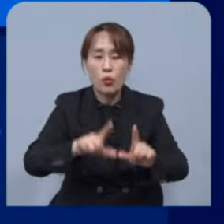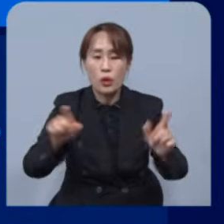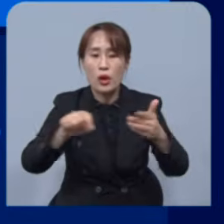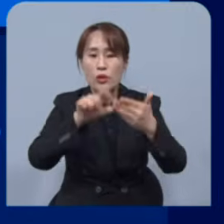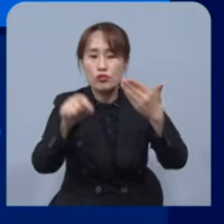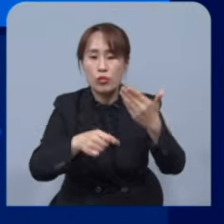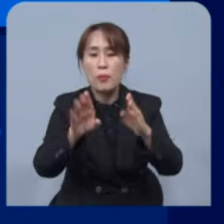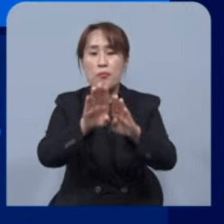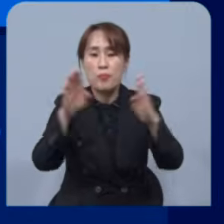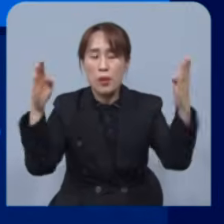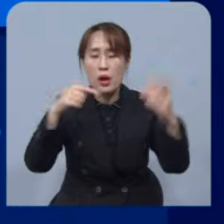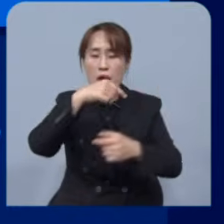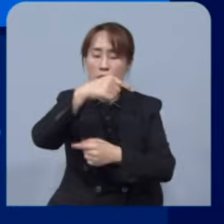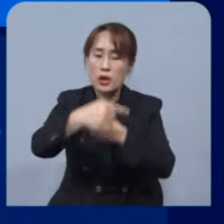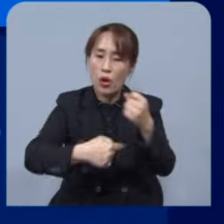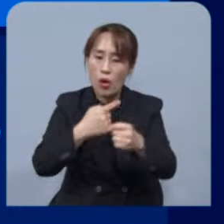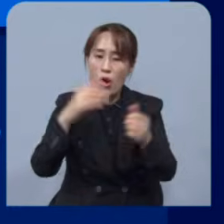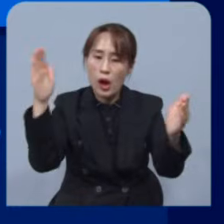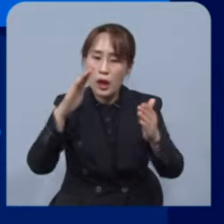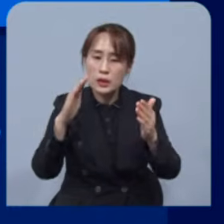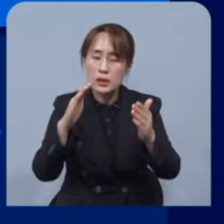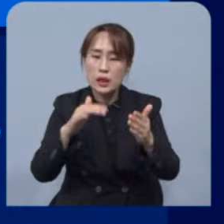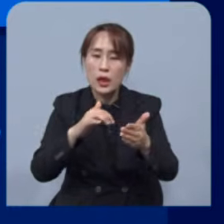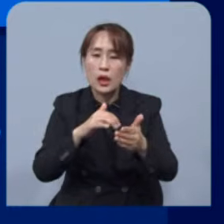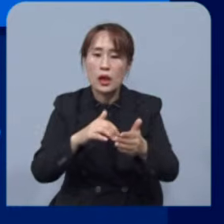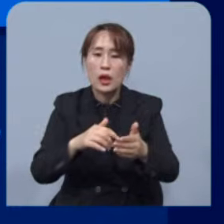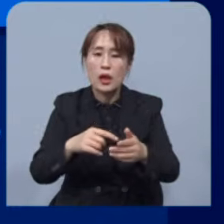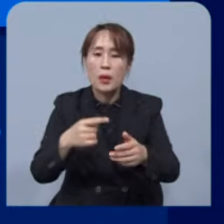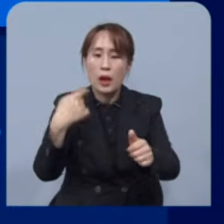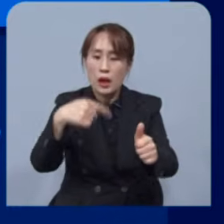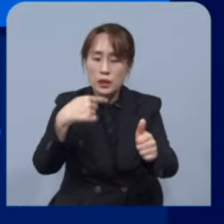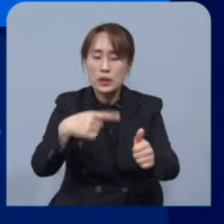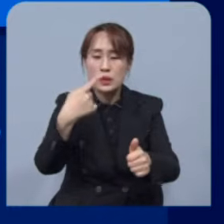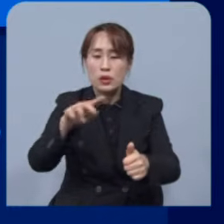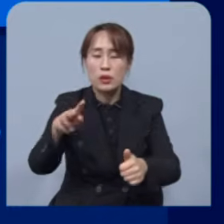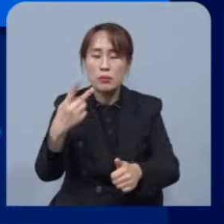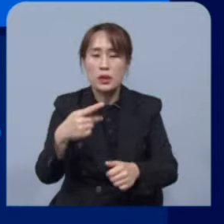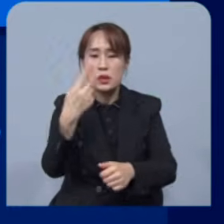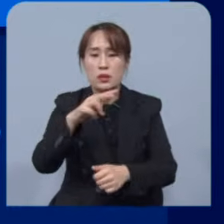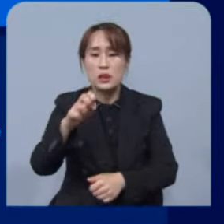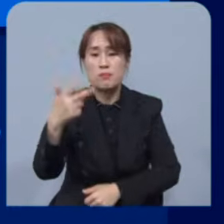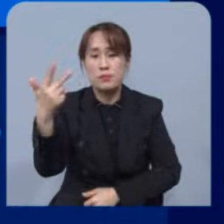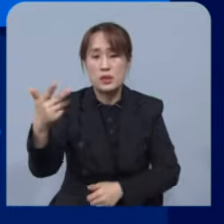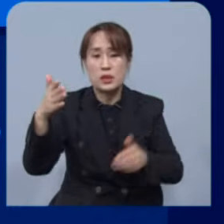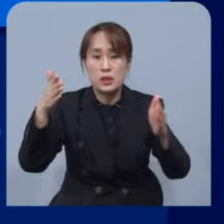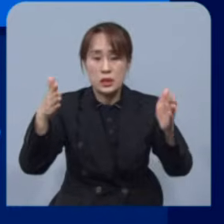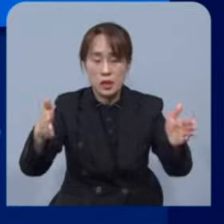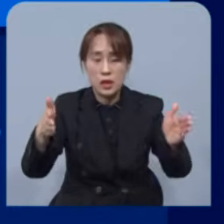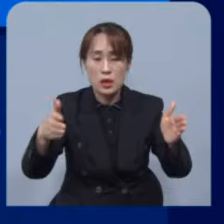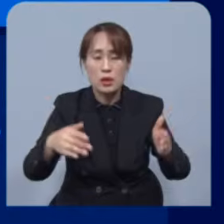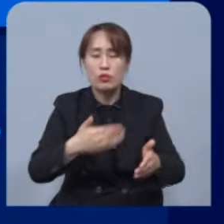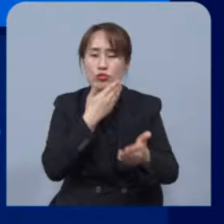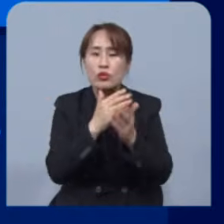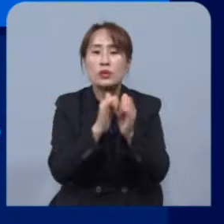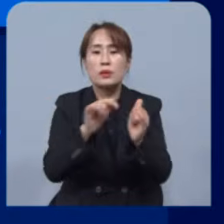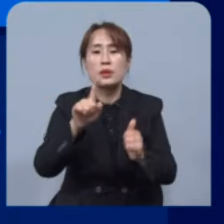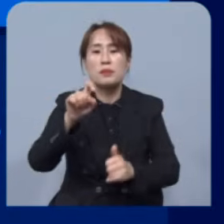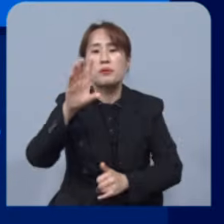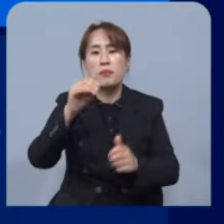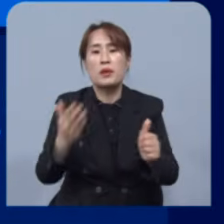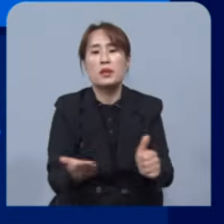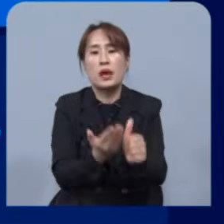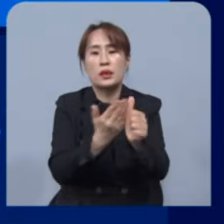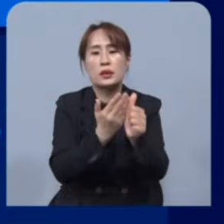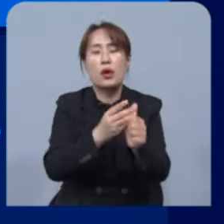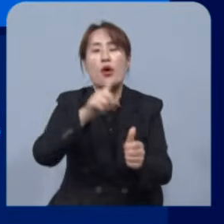9월에 개소하는데 연간 교육생을 1,200명까지 확대하고 2027년까지 핵심 인력 11만 명